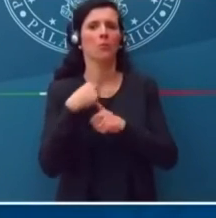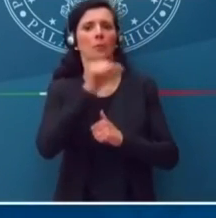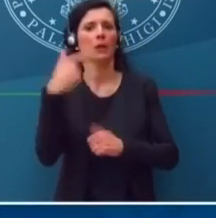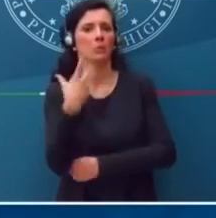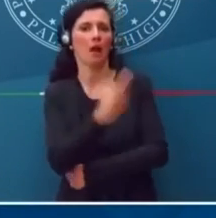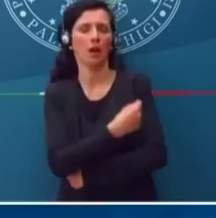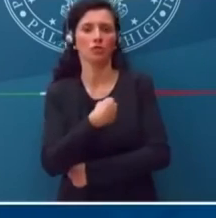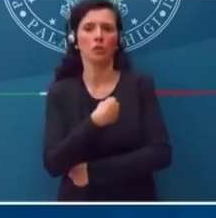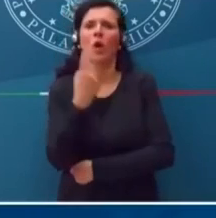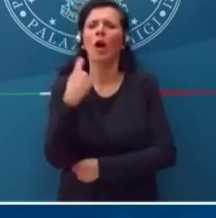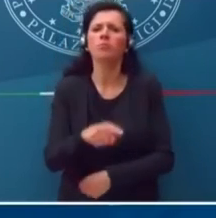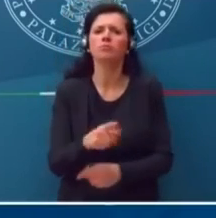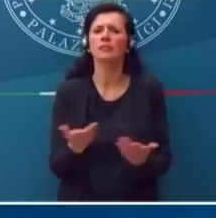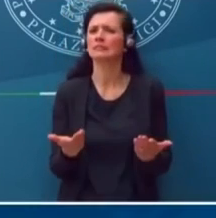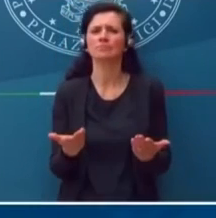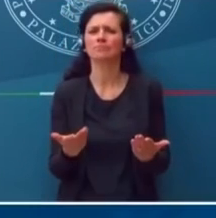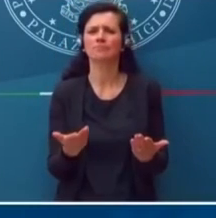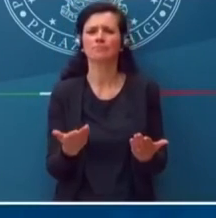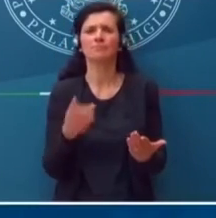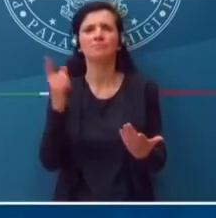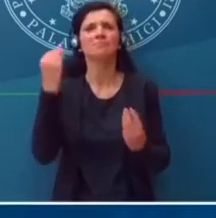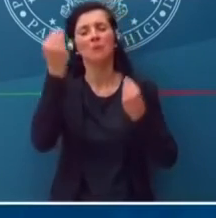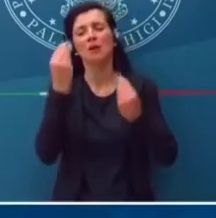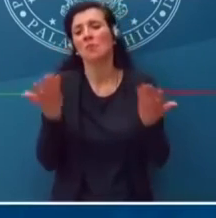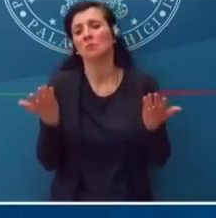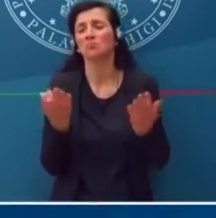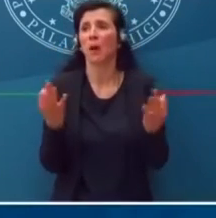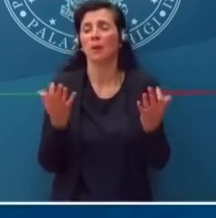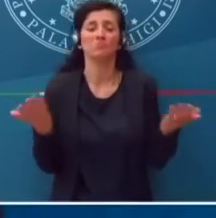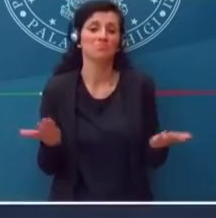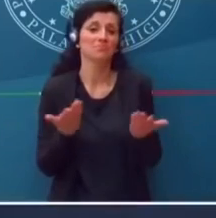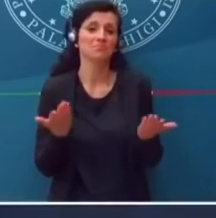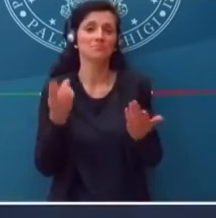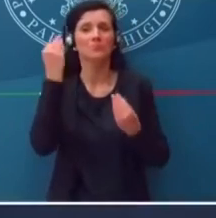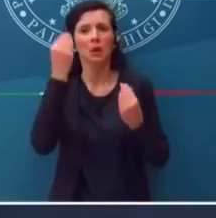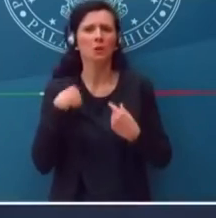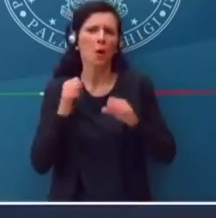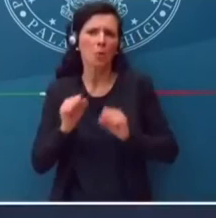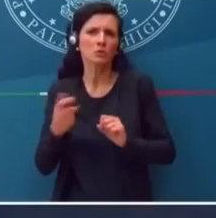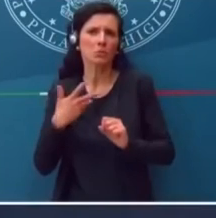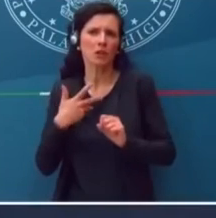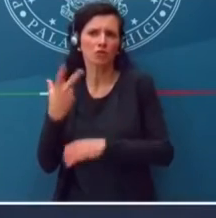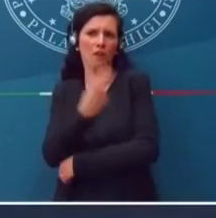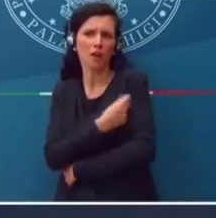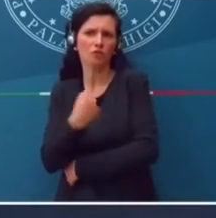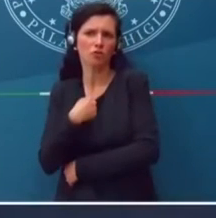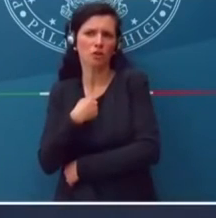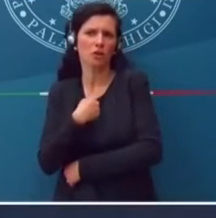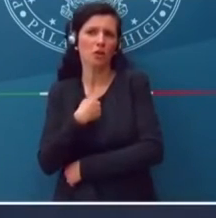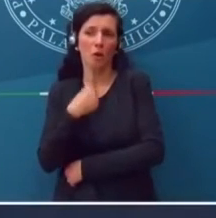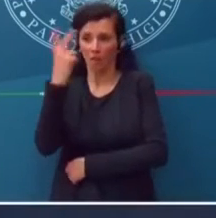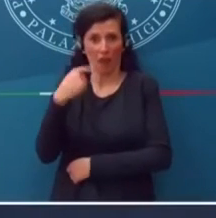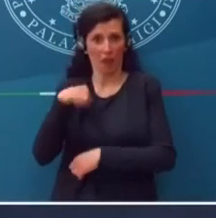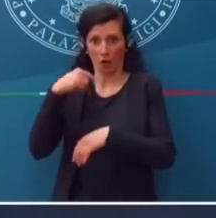fila così, perché pensano tanto, vabbè, insomma, ho la possibilità di vaccinarmi, anche se non tocca a